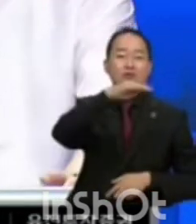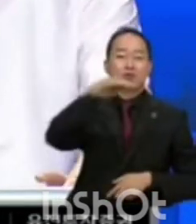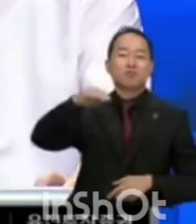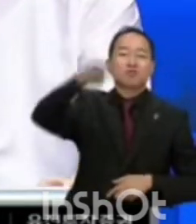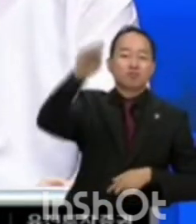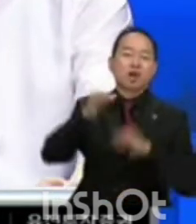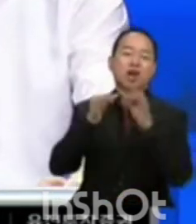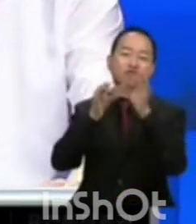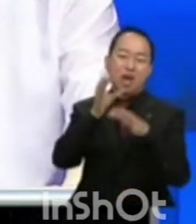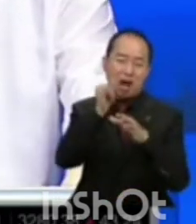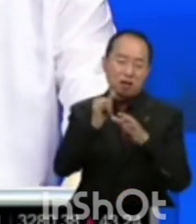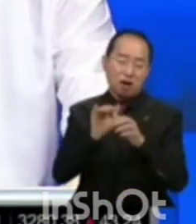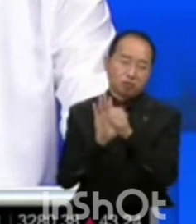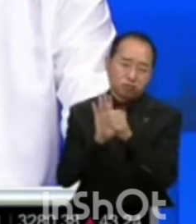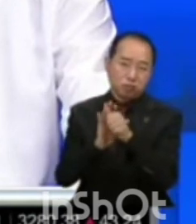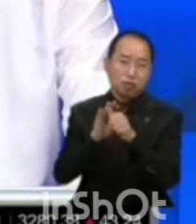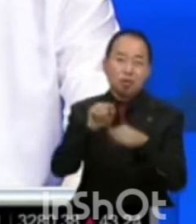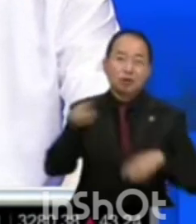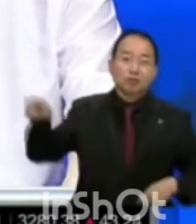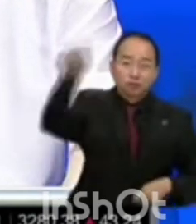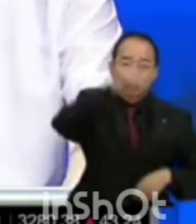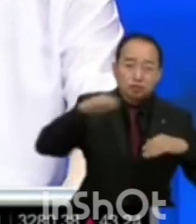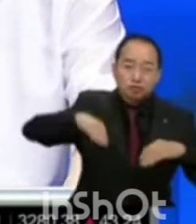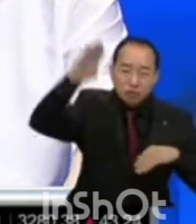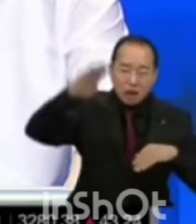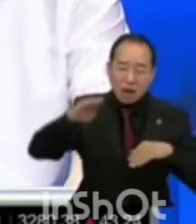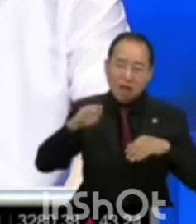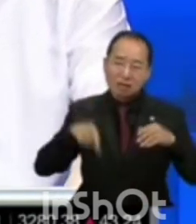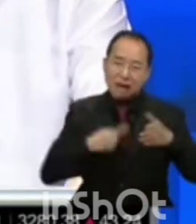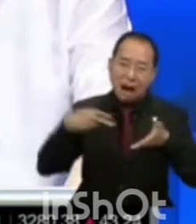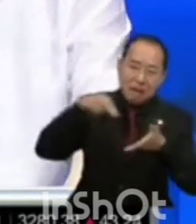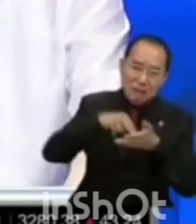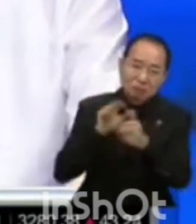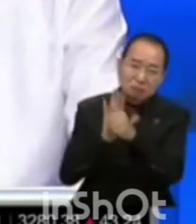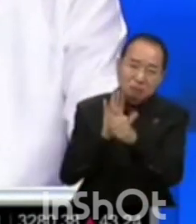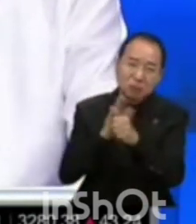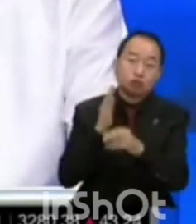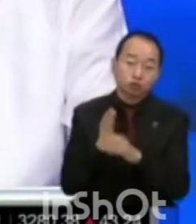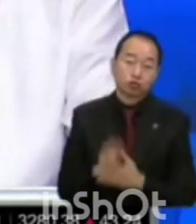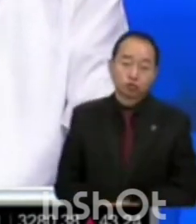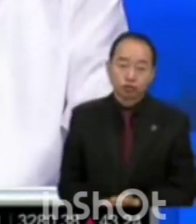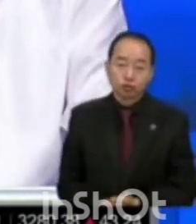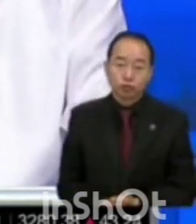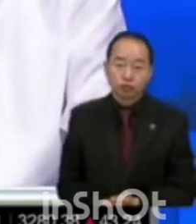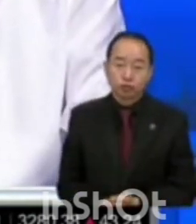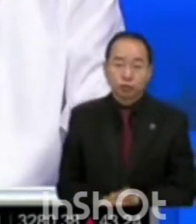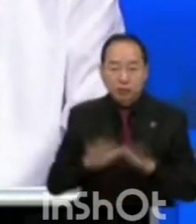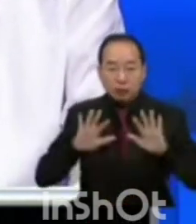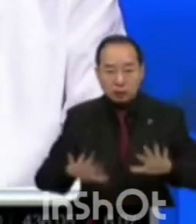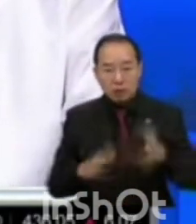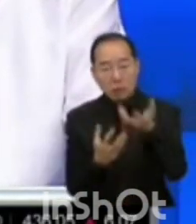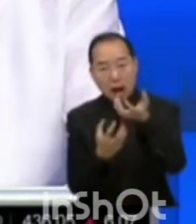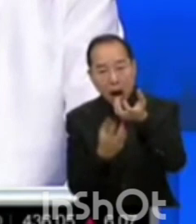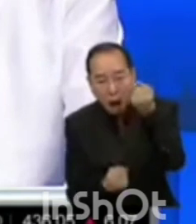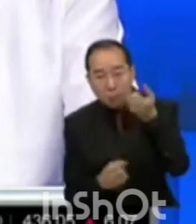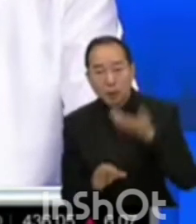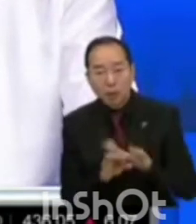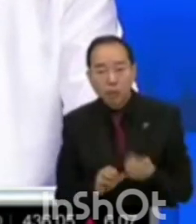통해서 북부의 자립 기반을 확대하려고 계속 노력하고 있는데 지금 현재 단계로 분도를